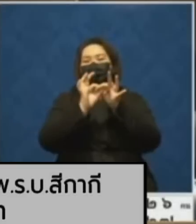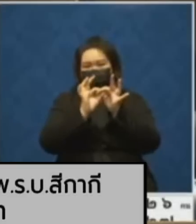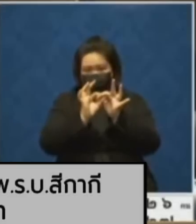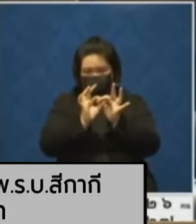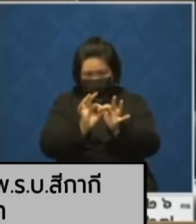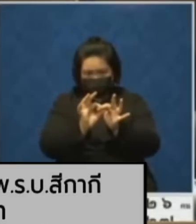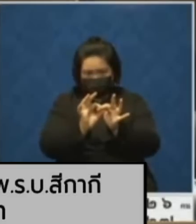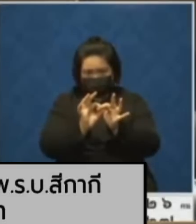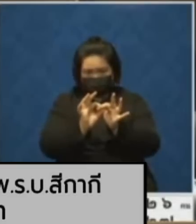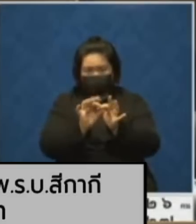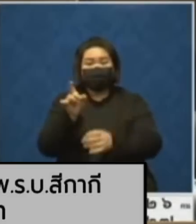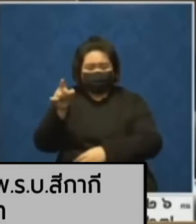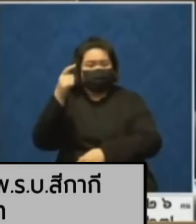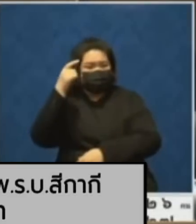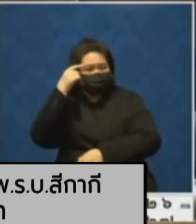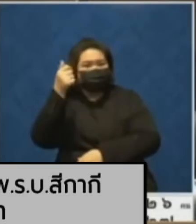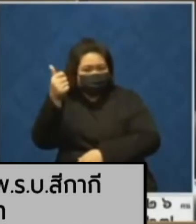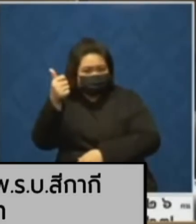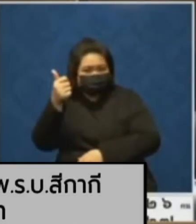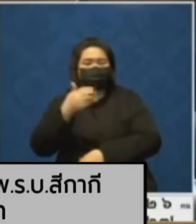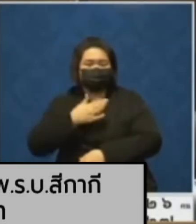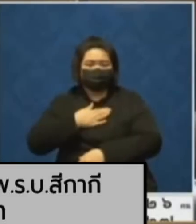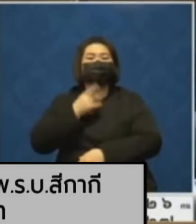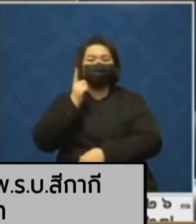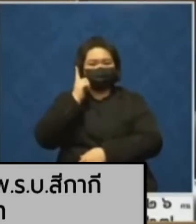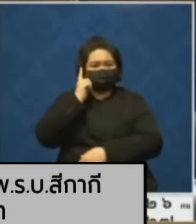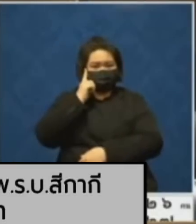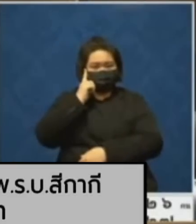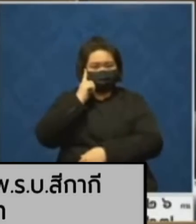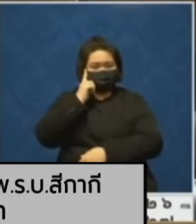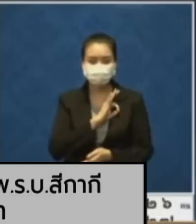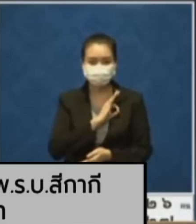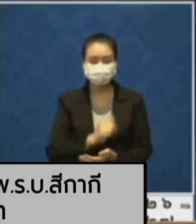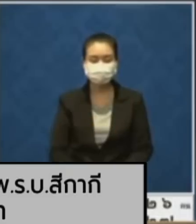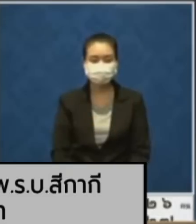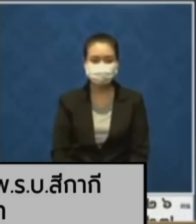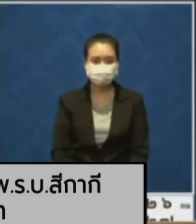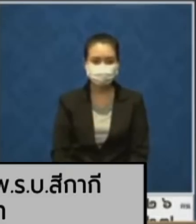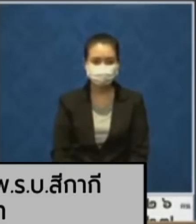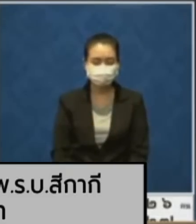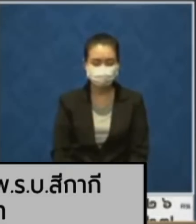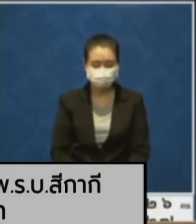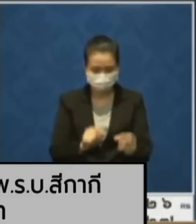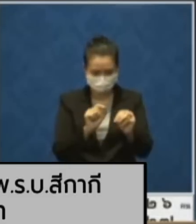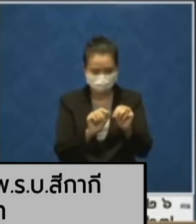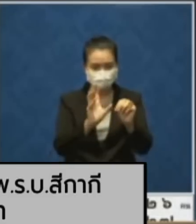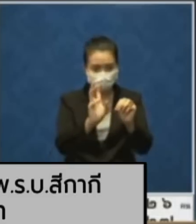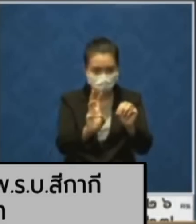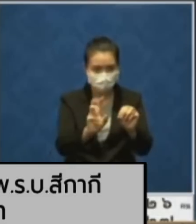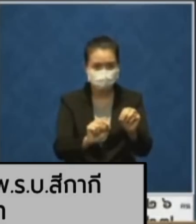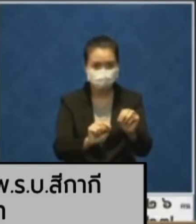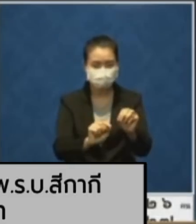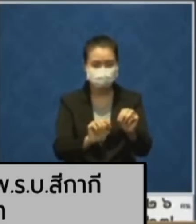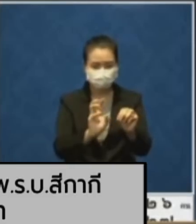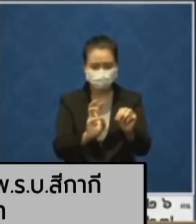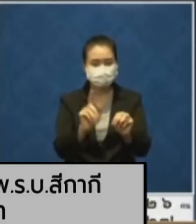ไม่เห็นด้วยกับที่เนื้อหาทกรรธิการแ้ไขทจะให้ตัดวันนี้พกำนูนก็เลยโสต์ขอคว